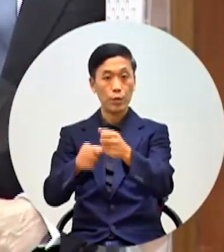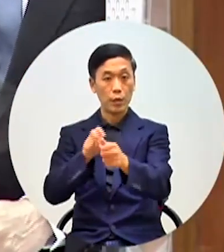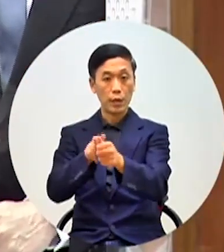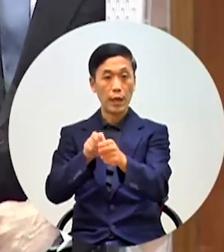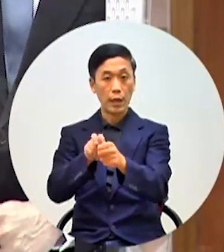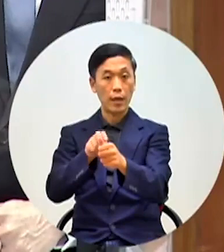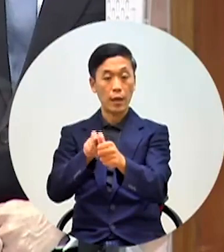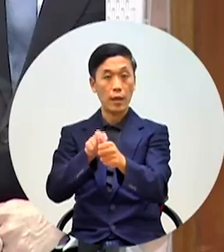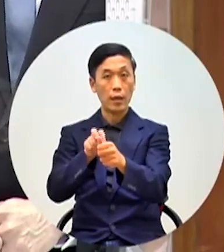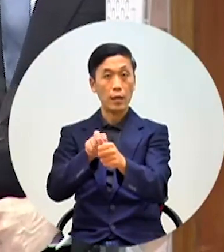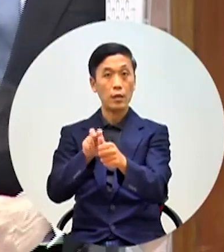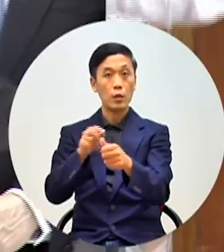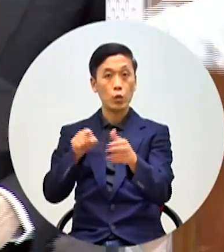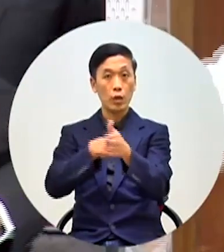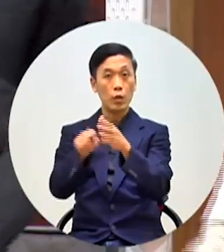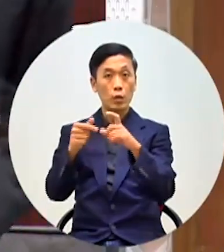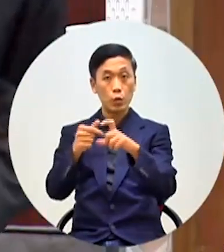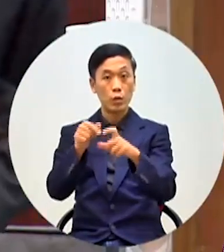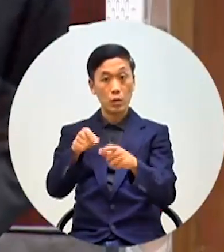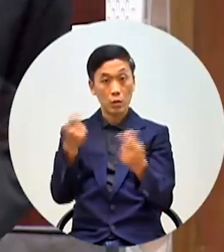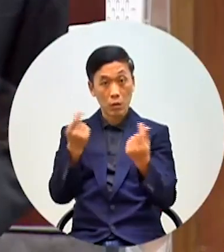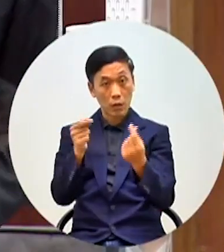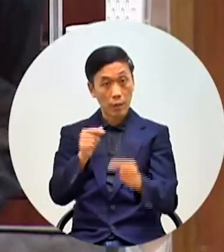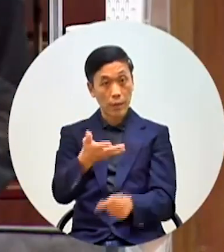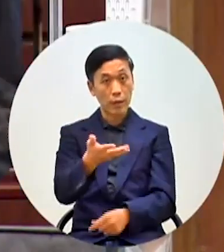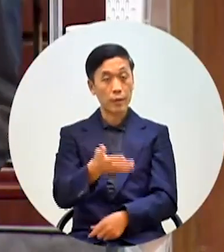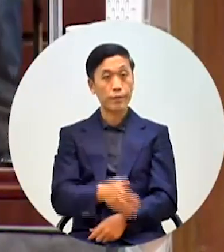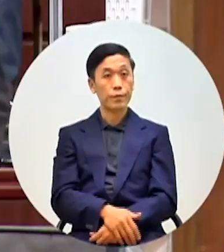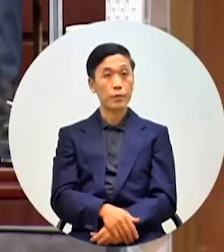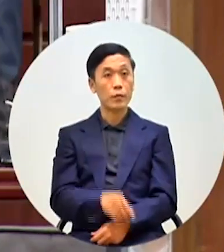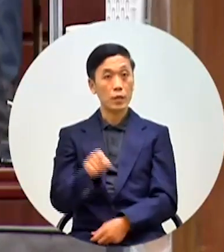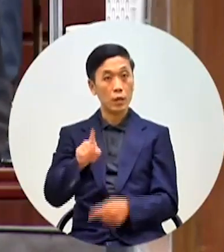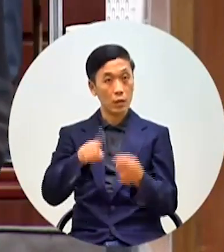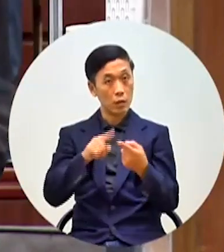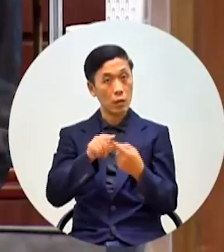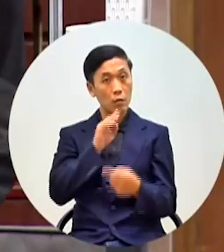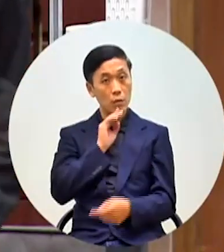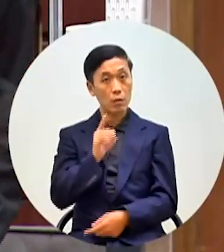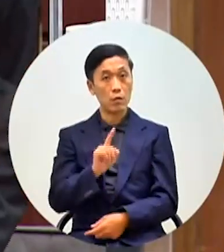成养殖专区的所在吗？ 应该是